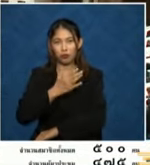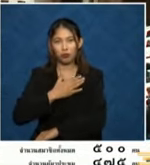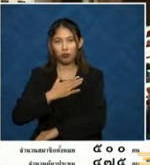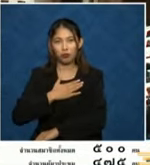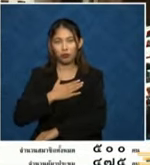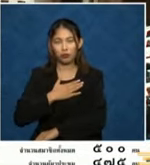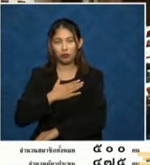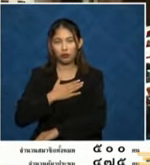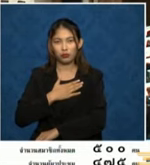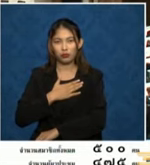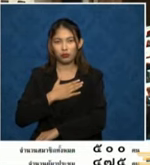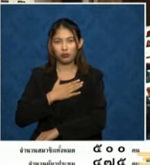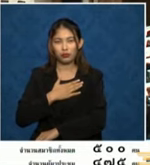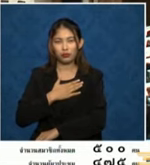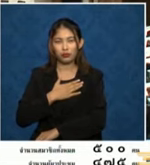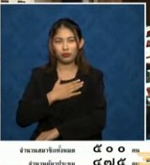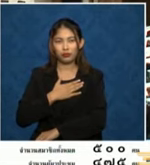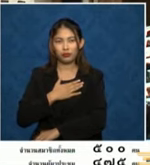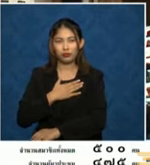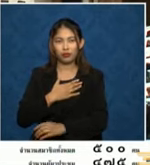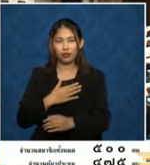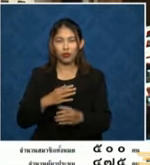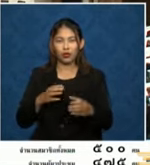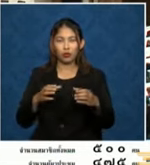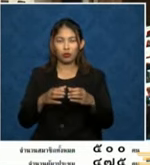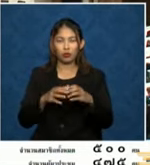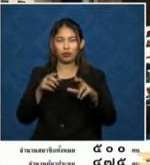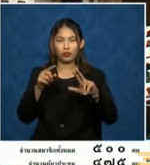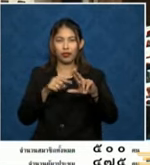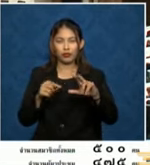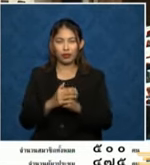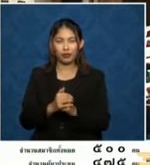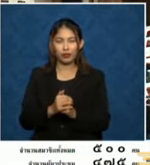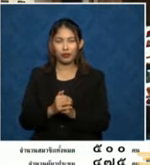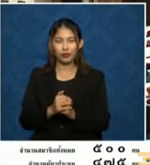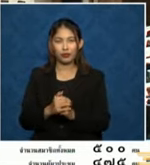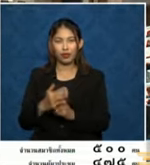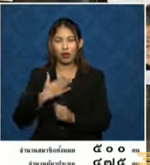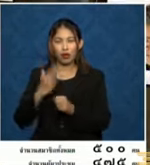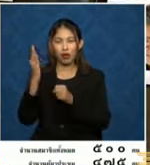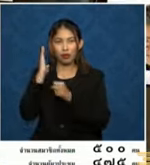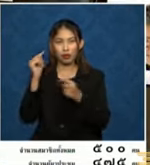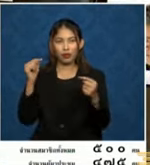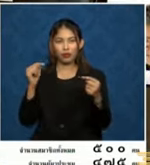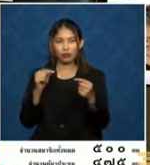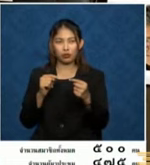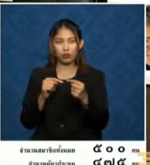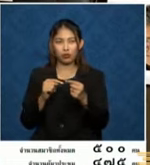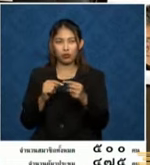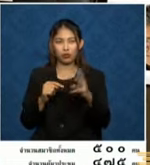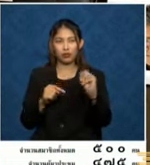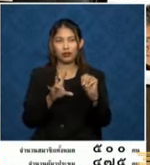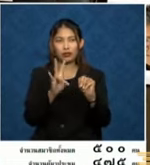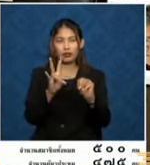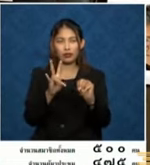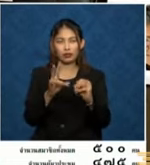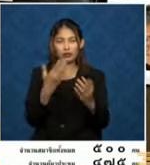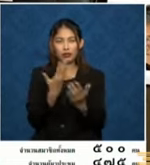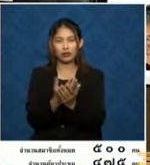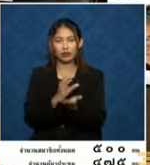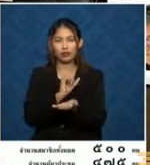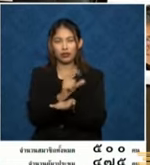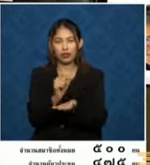อจานเอกราชอุดมอำนวยผู้แทนคนดอนเมืองพรรคก้าวไกลครับผมขออภิปรายนะครับในฐานะสมาชิกนะครับในมาตรา7นะครับงบประมาณรายจ่ายของสำนักนาย